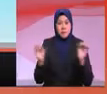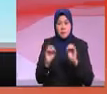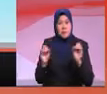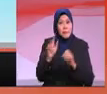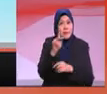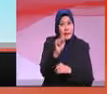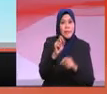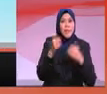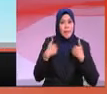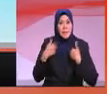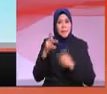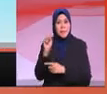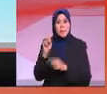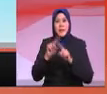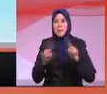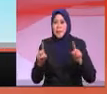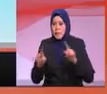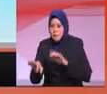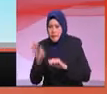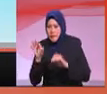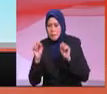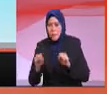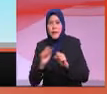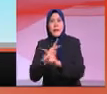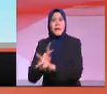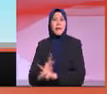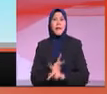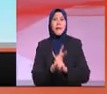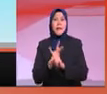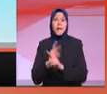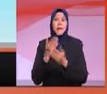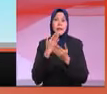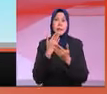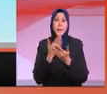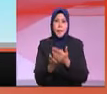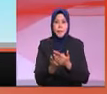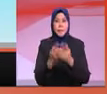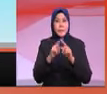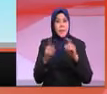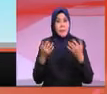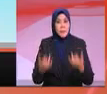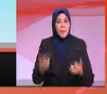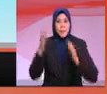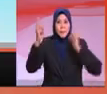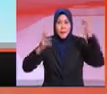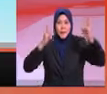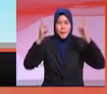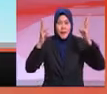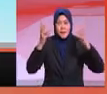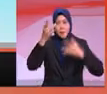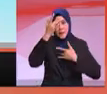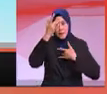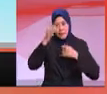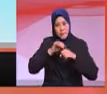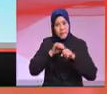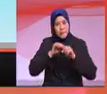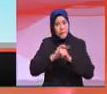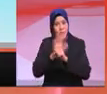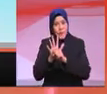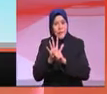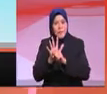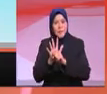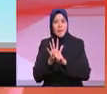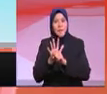ada kes tetapi kes yang dikesan itu dapat dikawal dengan baik. Ini yang kita bimbang iaitu jangkitan adalah kalau